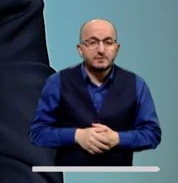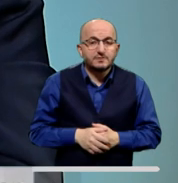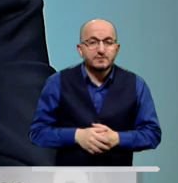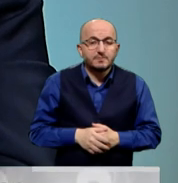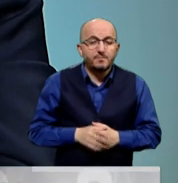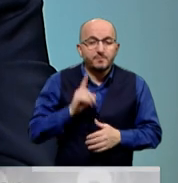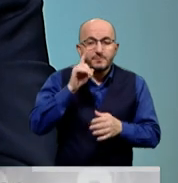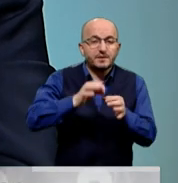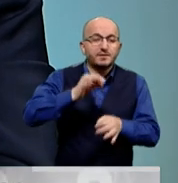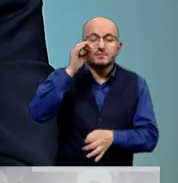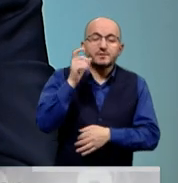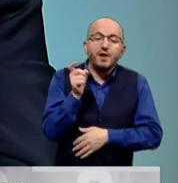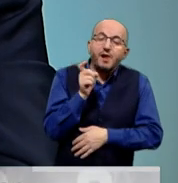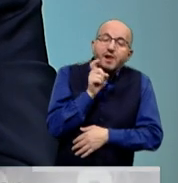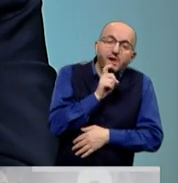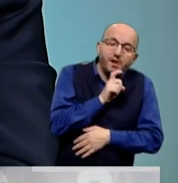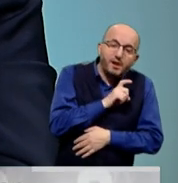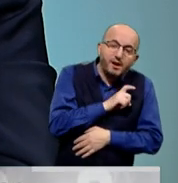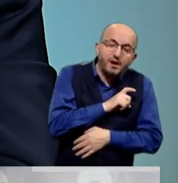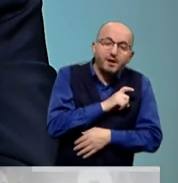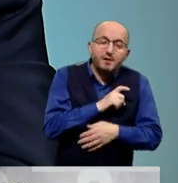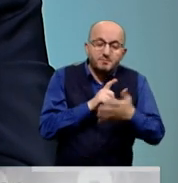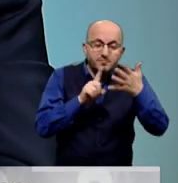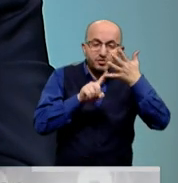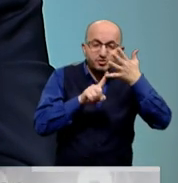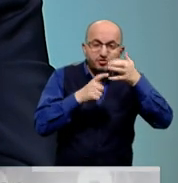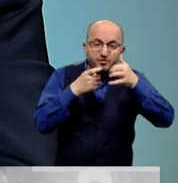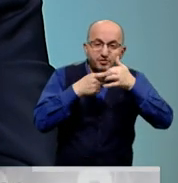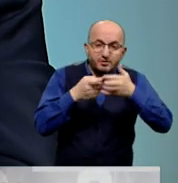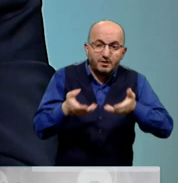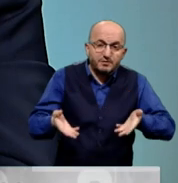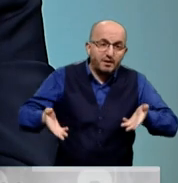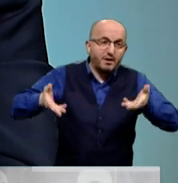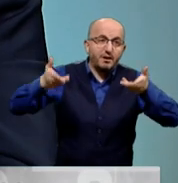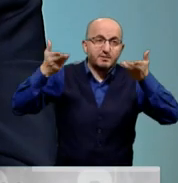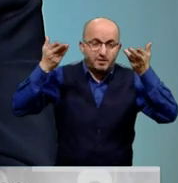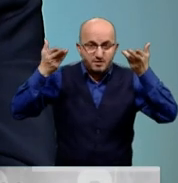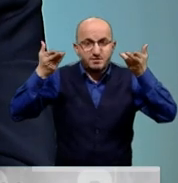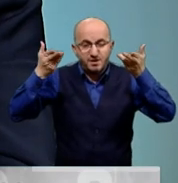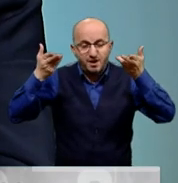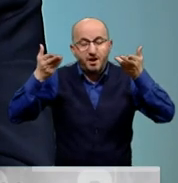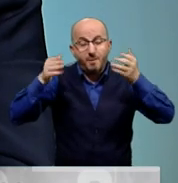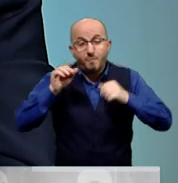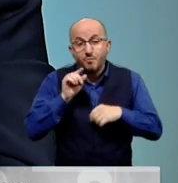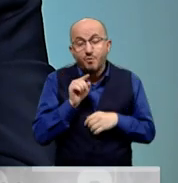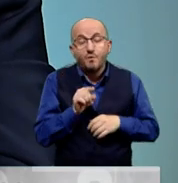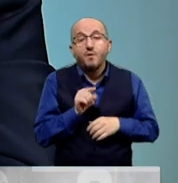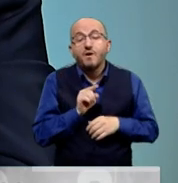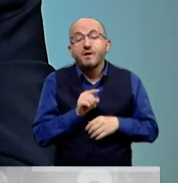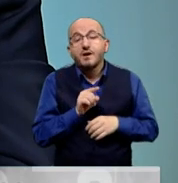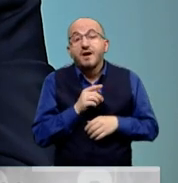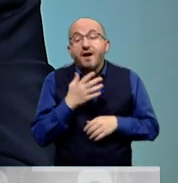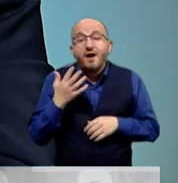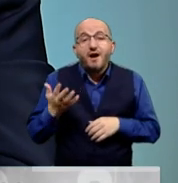bir kimse Yanlışlıkla yanlışlıkla beşinci rekata kalkarsa bu Eğer